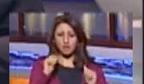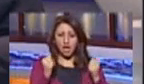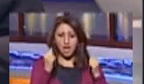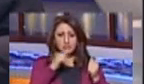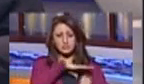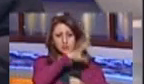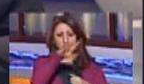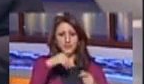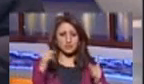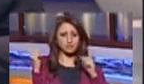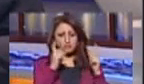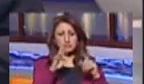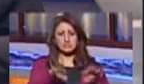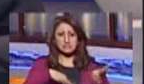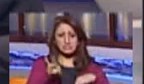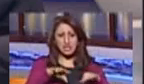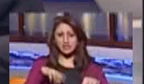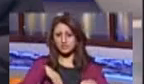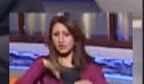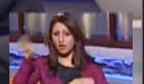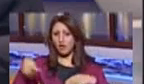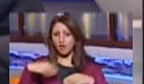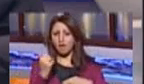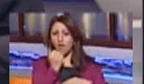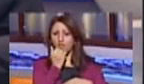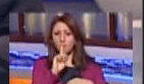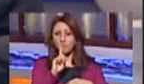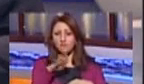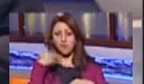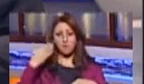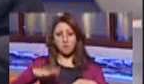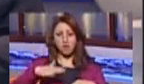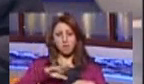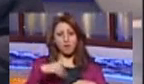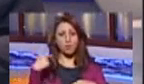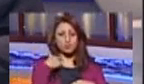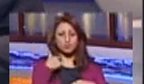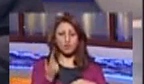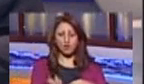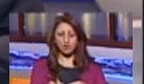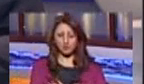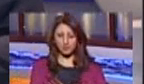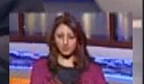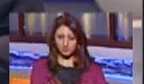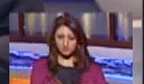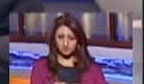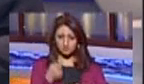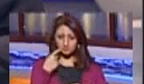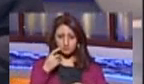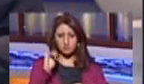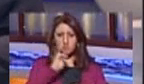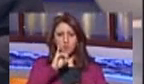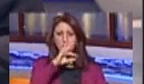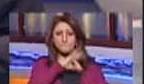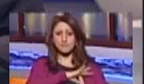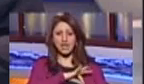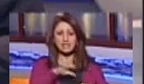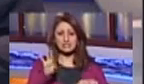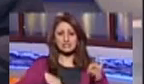والتصلب والفشل وعناد النخبة قصيرة النظر اللي عايز المكاسب السياسية